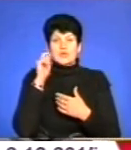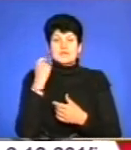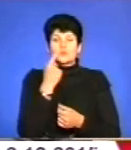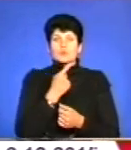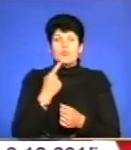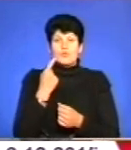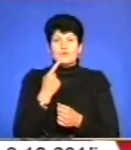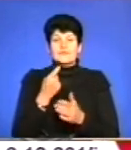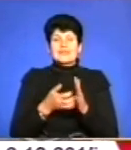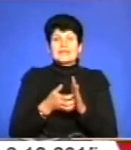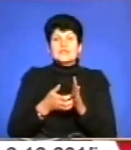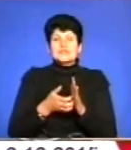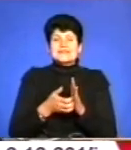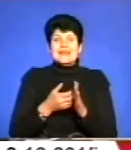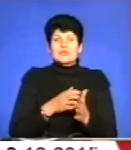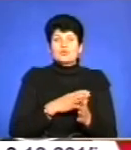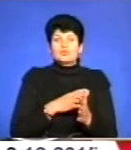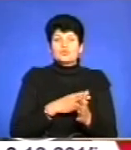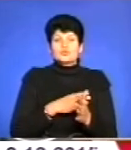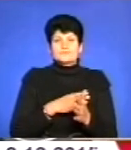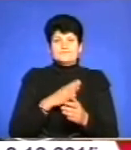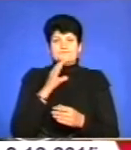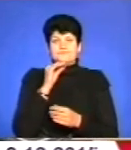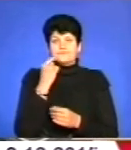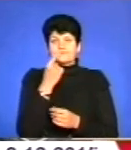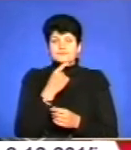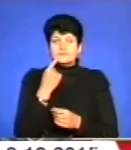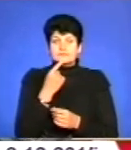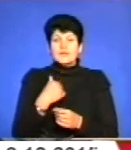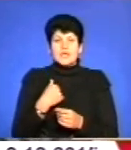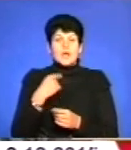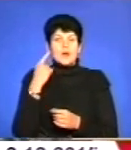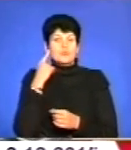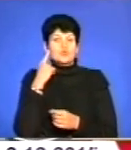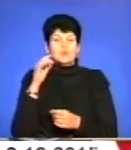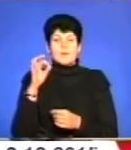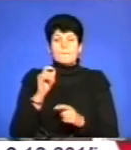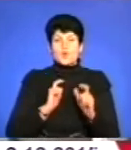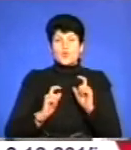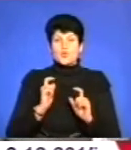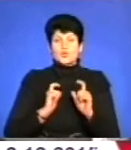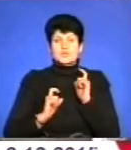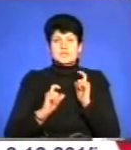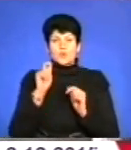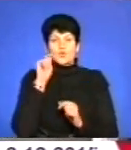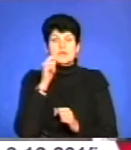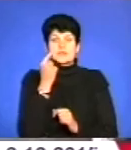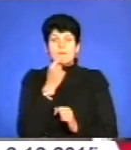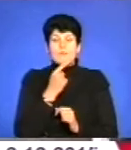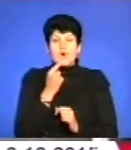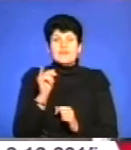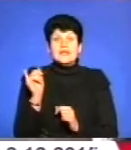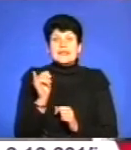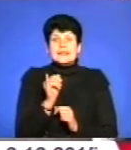ну, недостатньо було язика. Я почула про курси української мови і